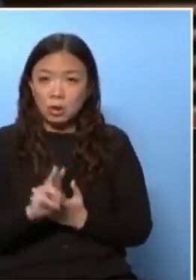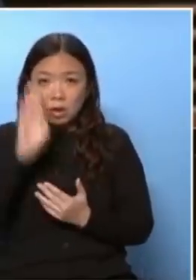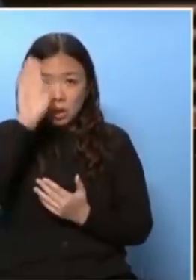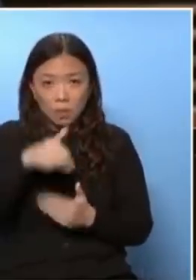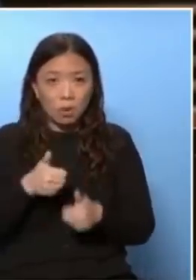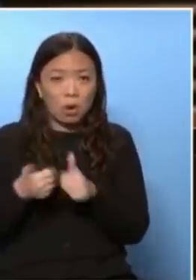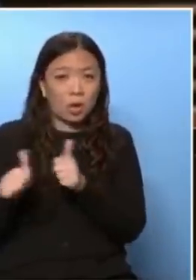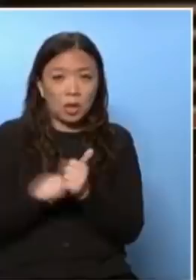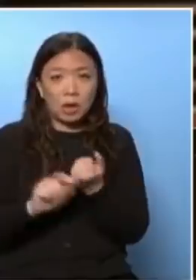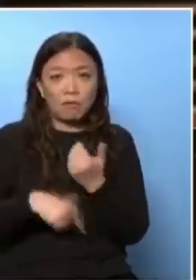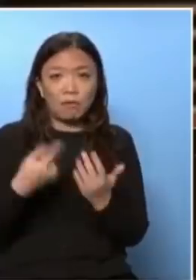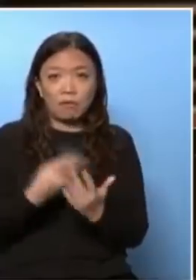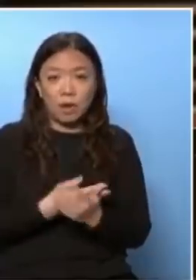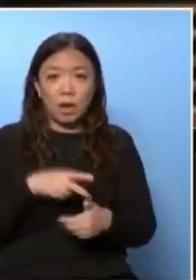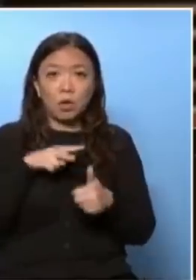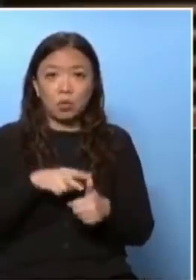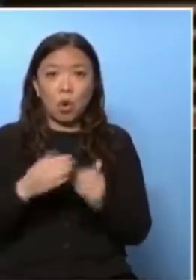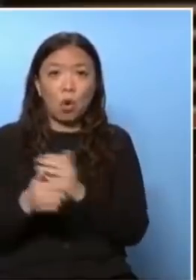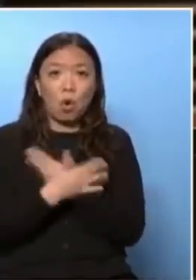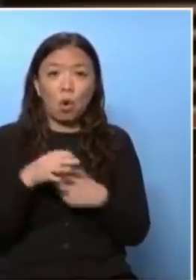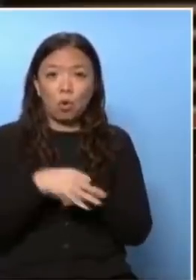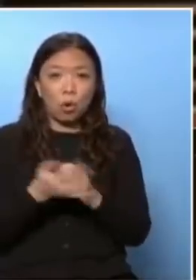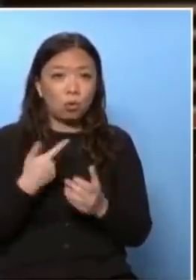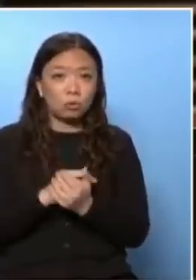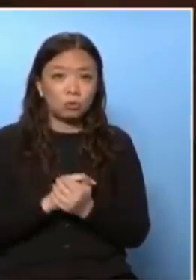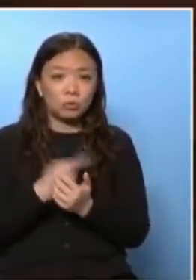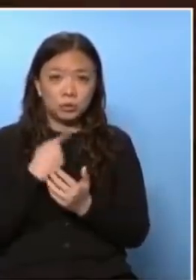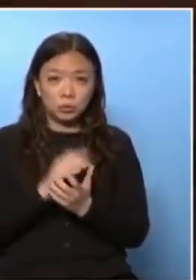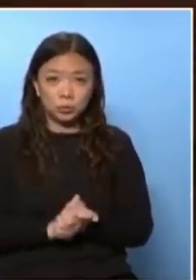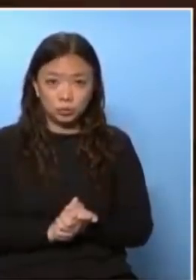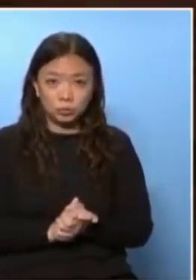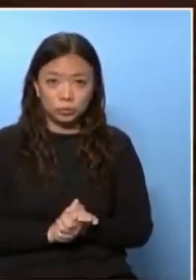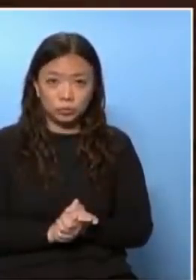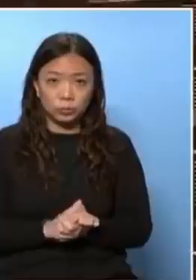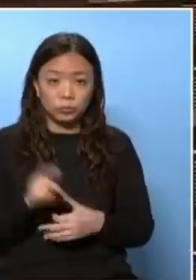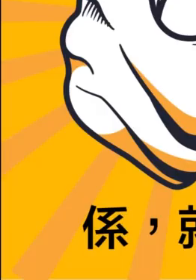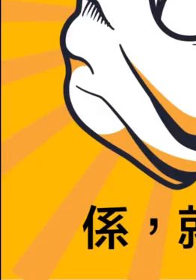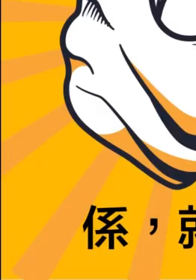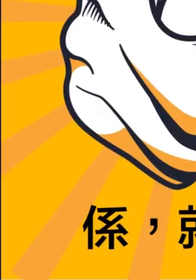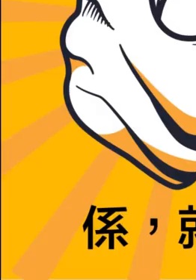律去規管外國是絕無意義。本人謹此陳辭。 郭家麒議員。